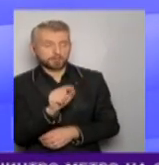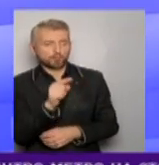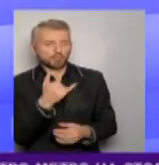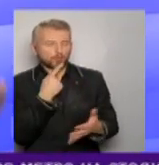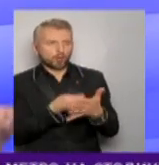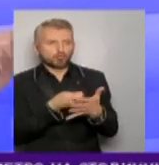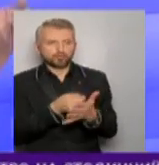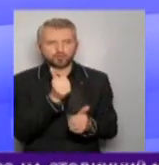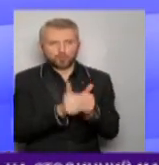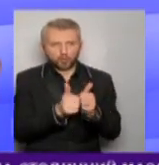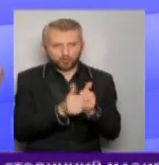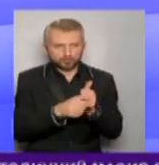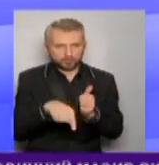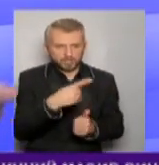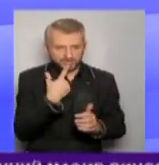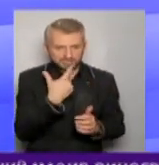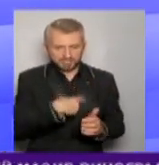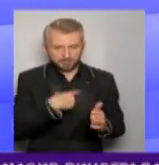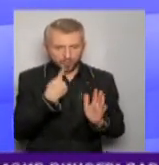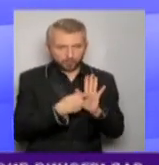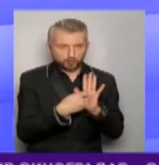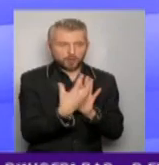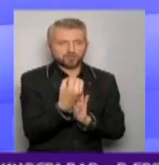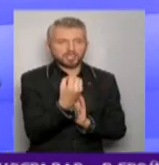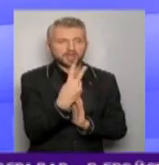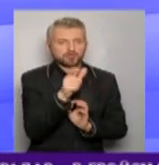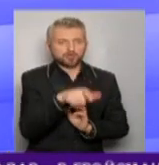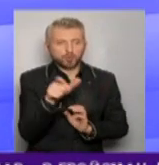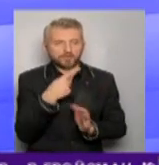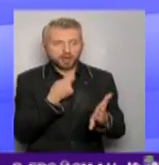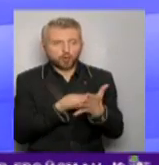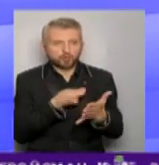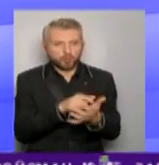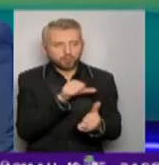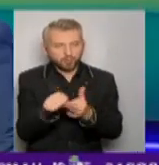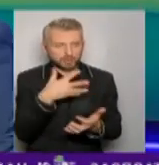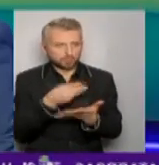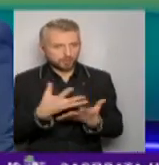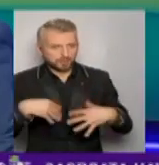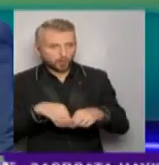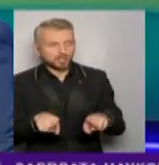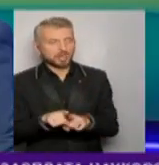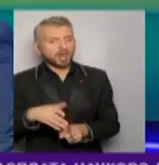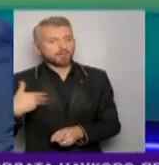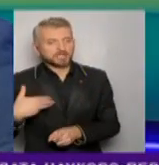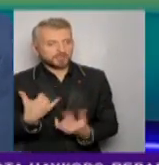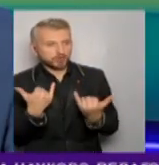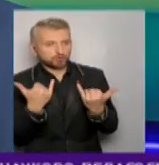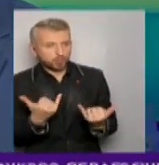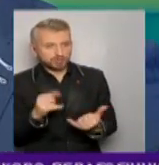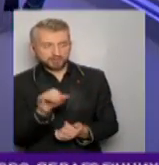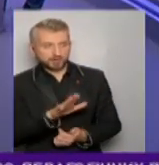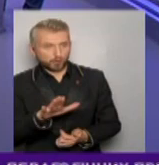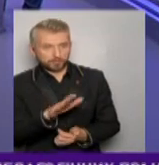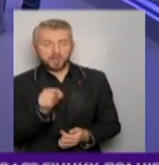годують, кожен фермер себе годує, ще й 12 чоловік годує поза своєю цією. Отака ефективність сьогодні у